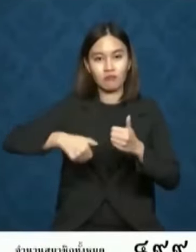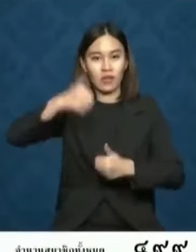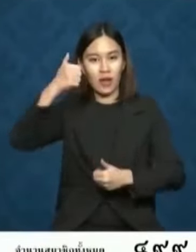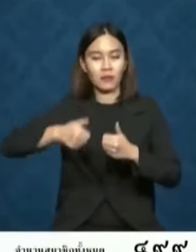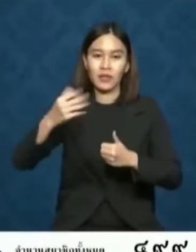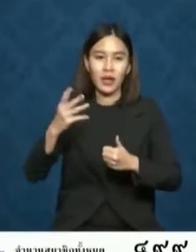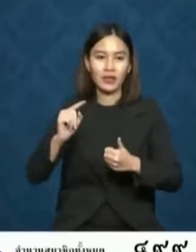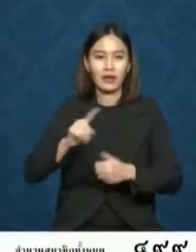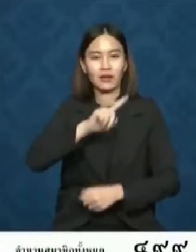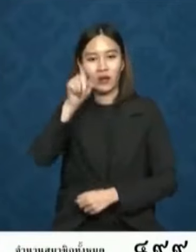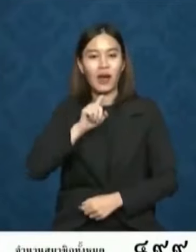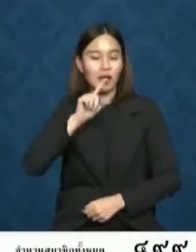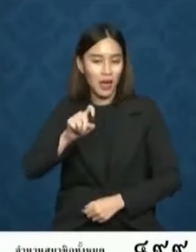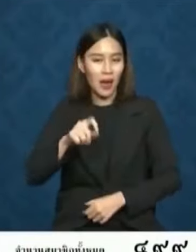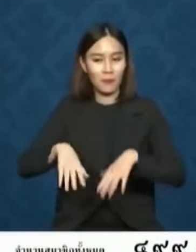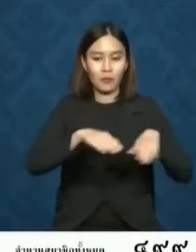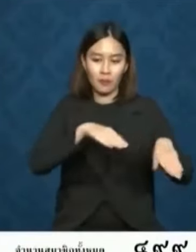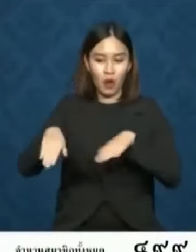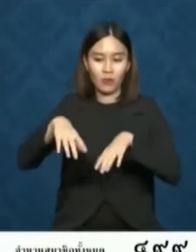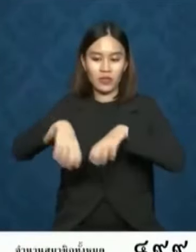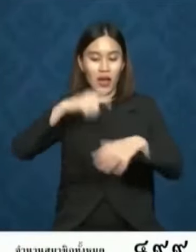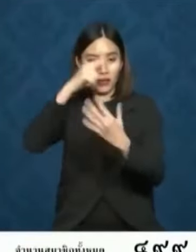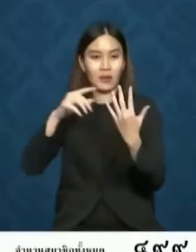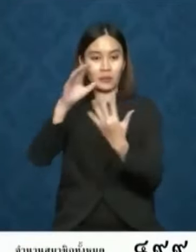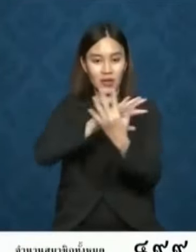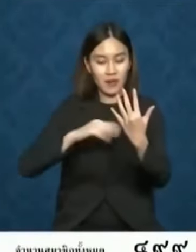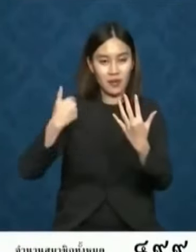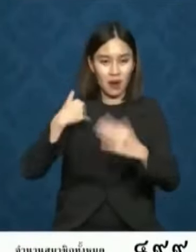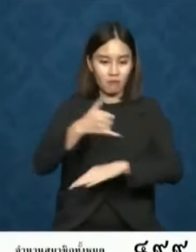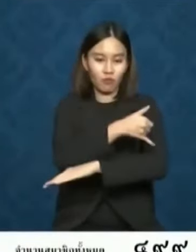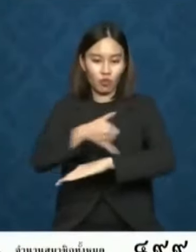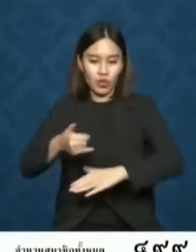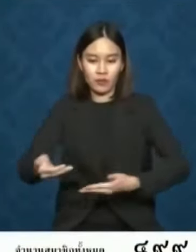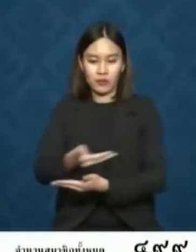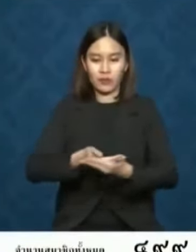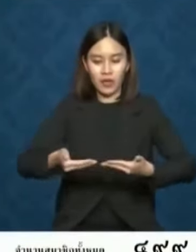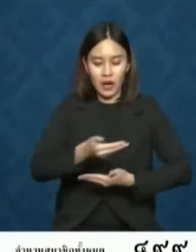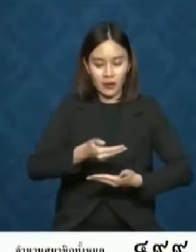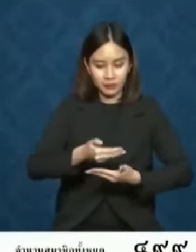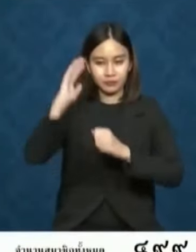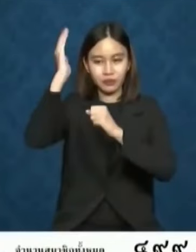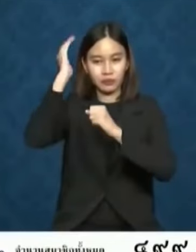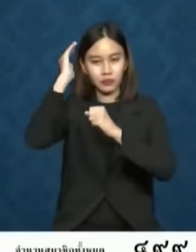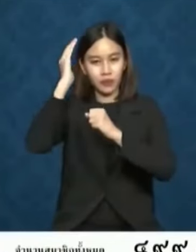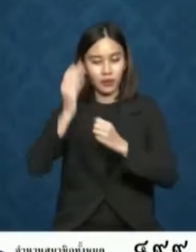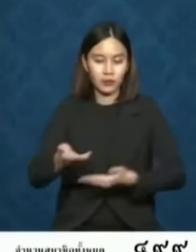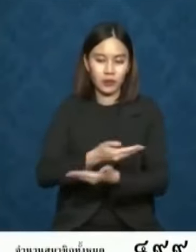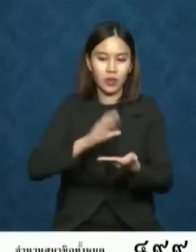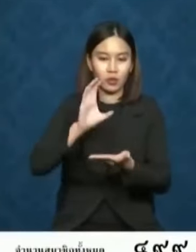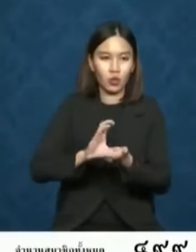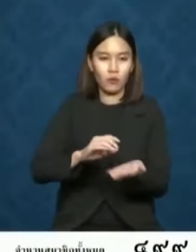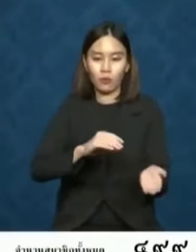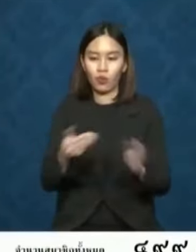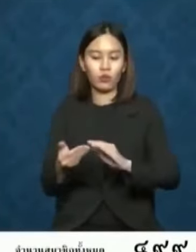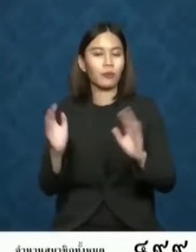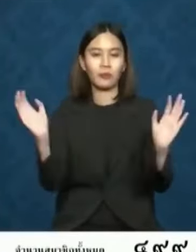แต่คือคำถามว่าเราพร้อมจะบริหารประเทศหรือเปล่าเวทีการพิจารณางบ3วันที่ผ่านมานี้ไม่ใช่เวทีที่พวกผมจะมาทำล